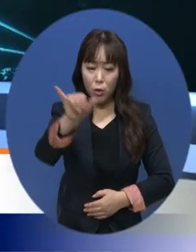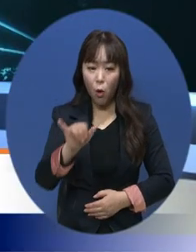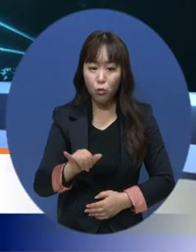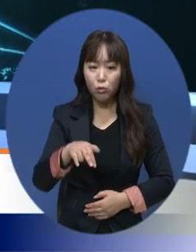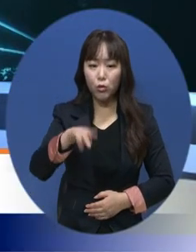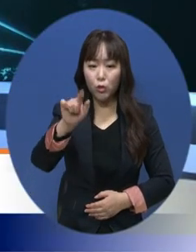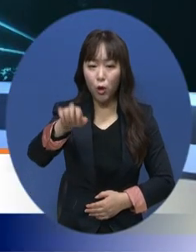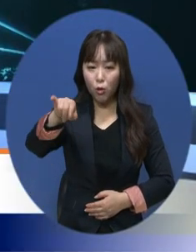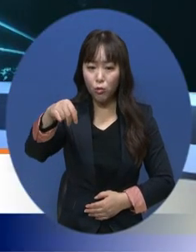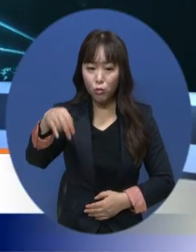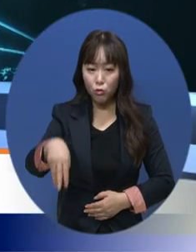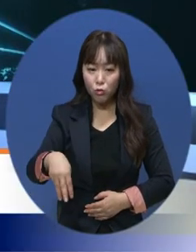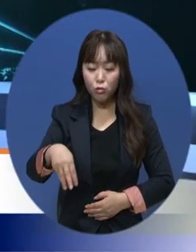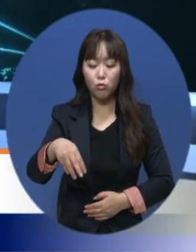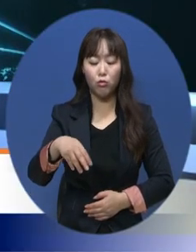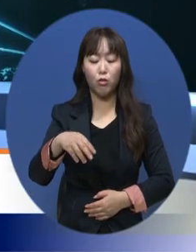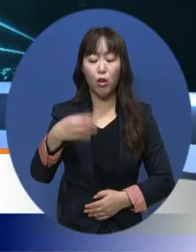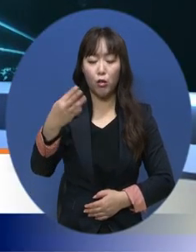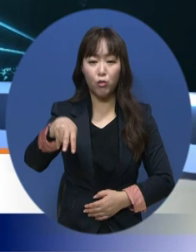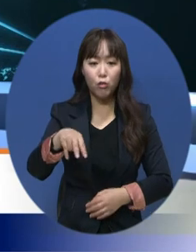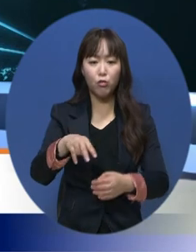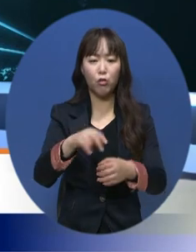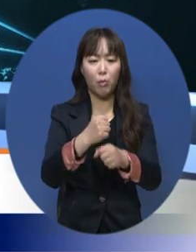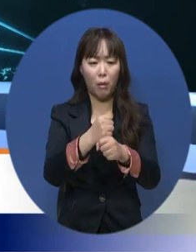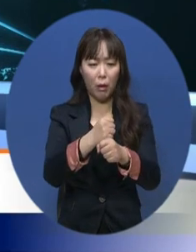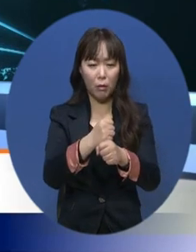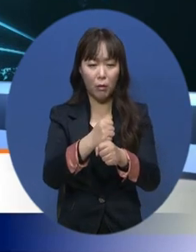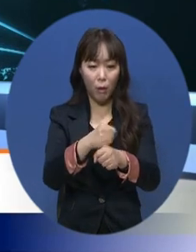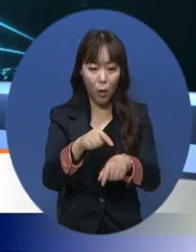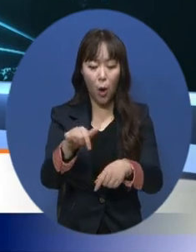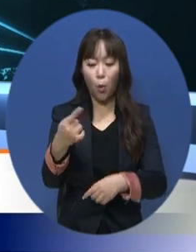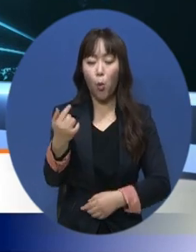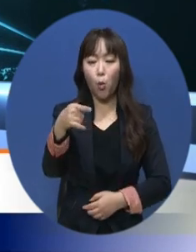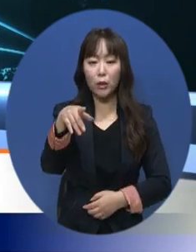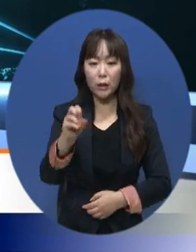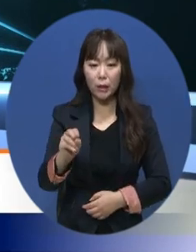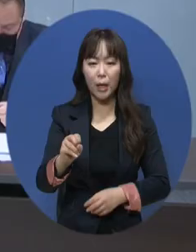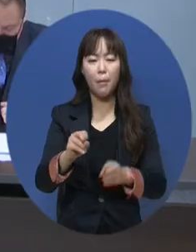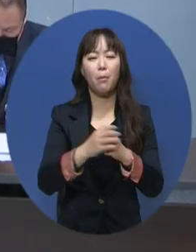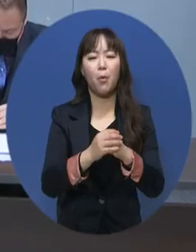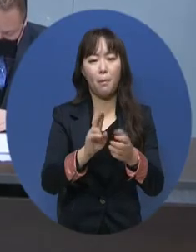약 70%를 차지하는 고흥 석류가 판로 확대에 나섭니다.